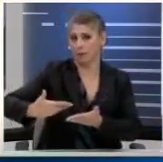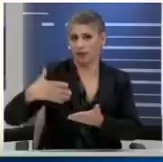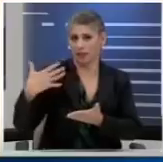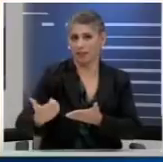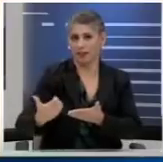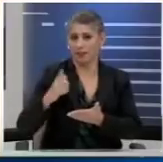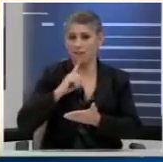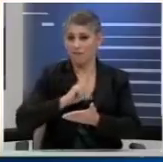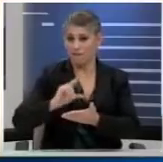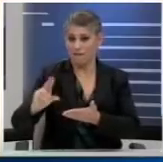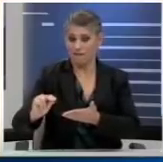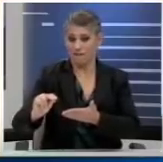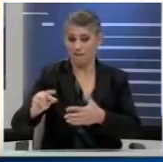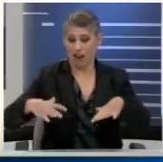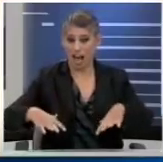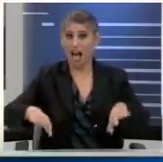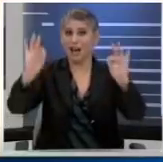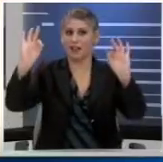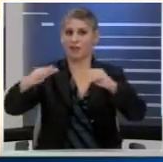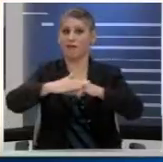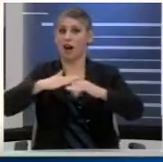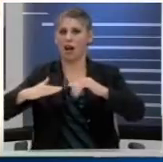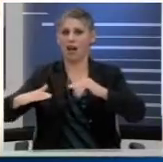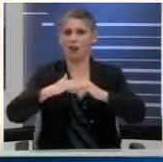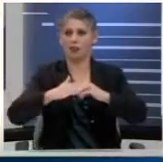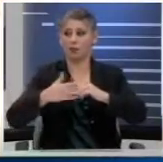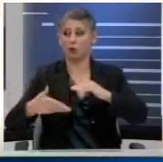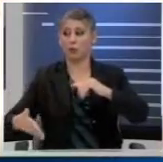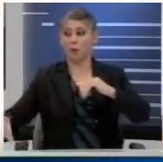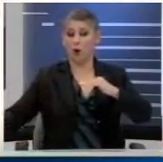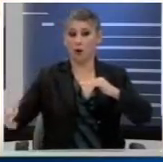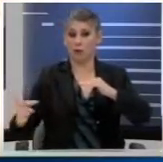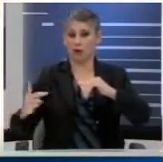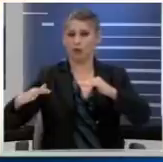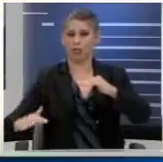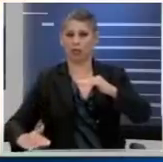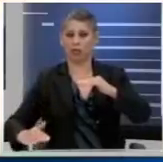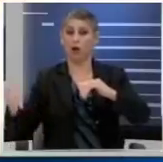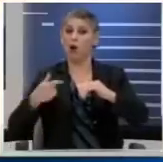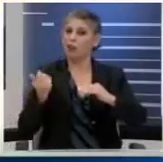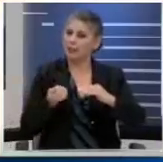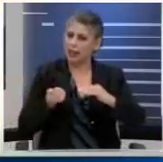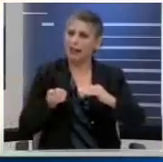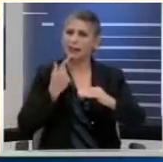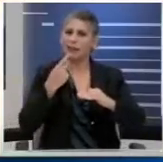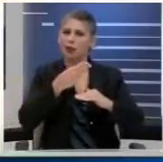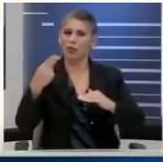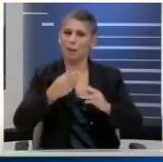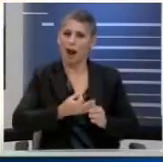ίδια αφετηρία με τους υπόλοιπους θνητούς, και τα όσα κάνατε σημεία σας περί αριστείας θα έλεγα ότι είναι ενδεικτικά σε